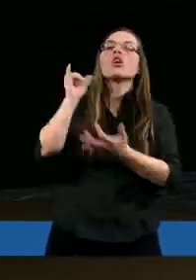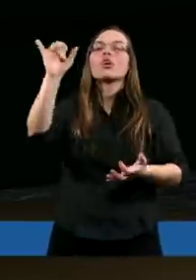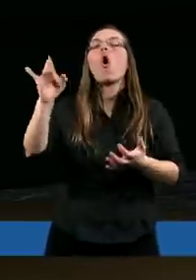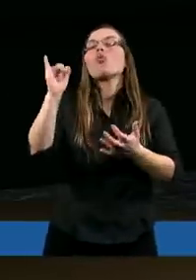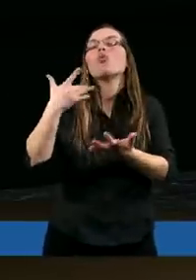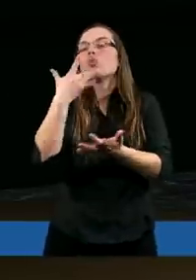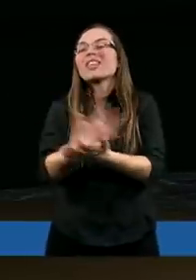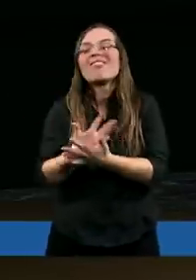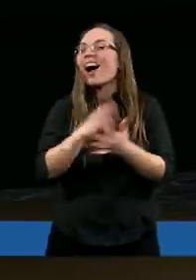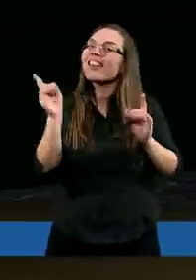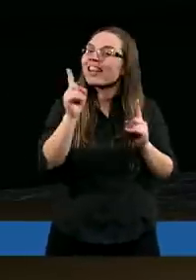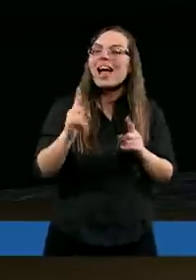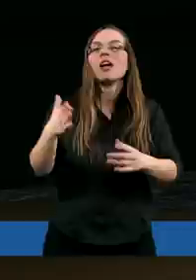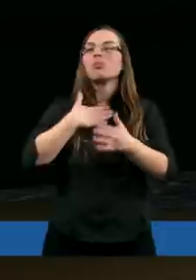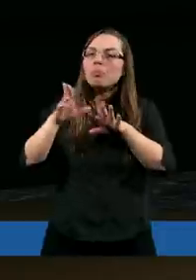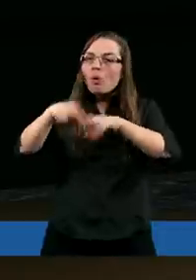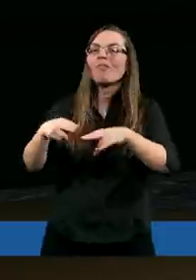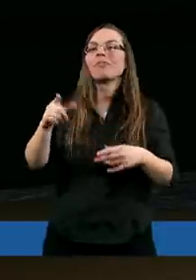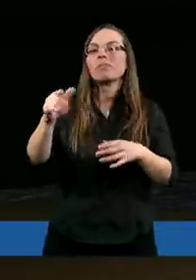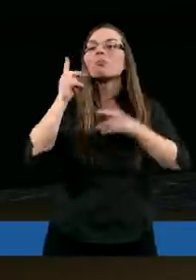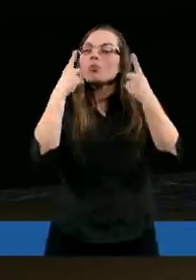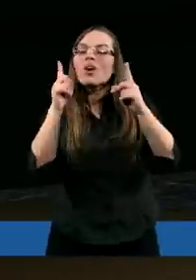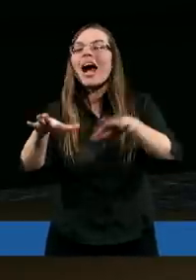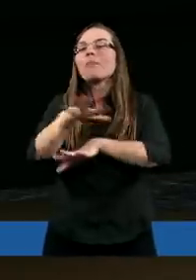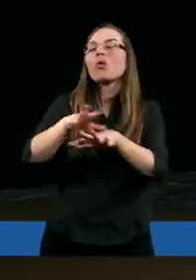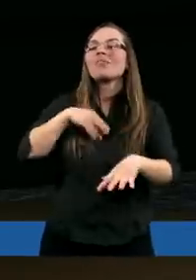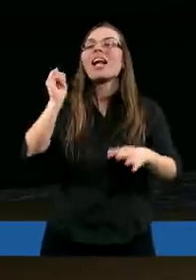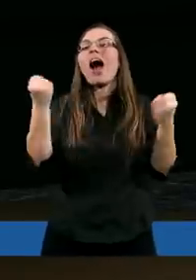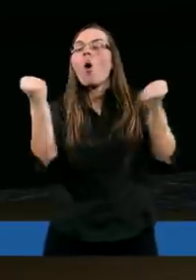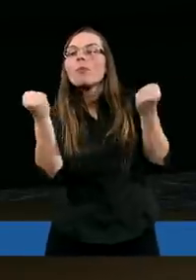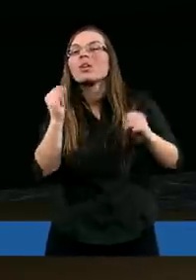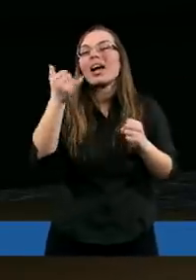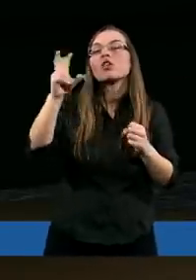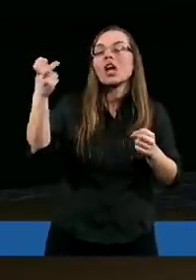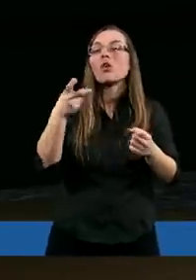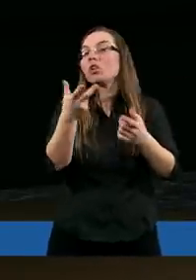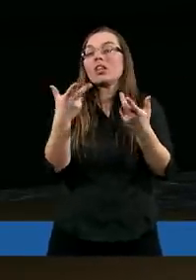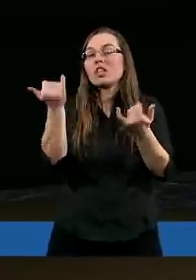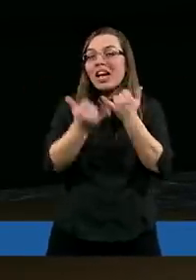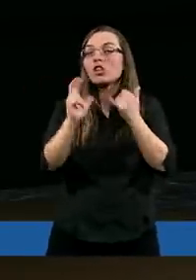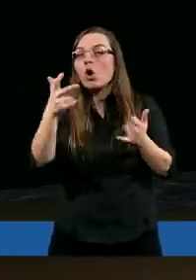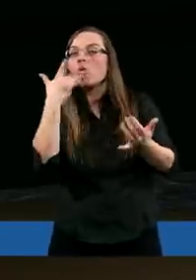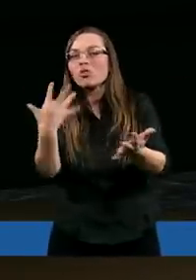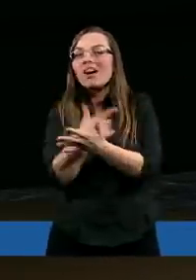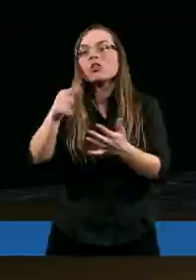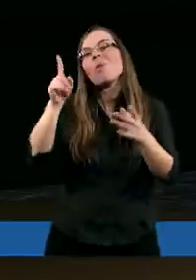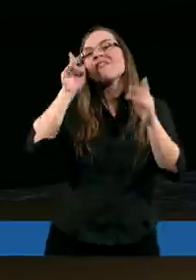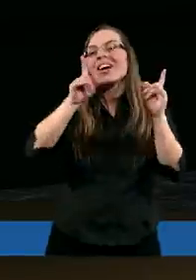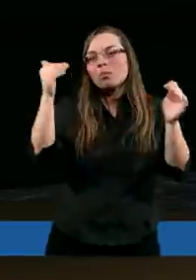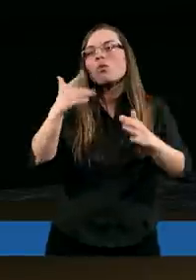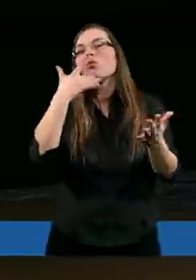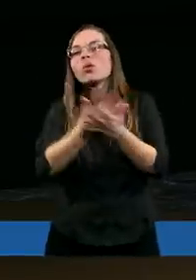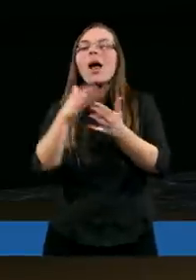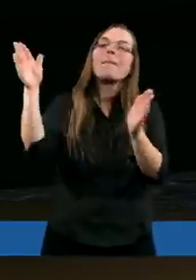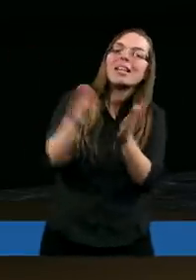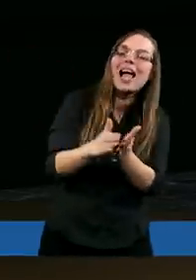Co bardzo często, jeżeli postrzegamy Ducha Świętego jako moc, to też w ten sposób rozumiemy. A jeżeli coś używamy, to faktycznie możemy Go użyć mniej, możemy Go